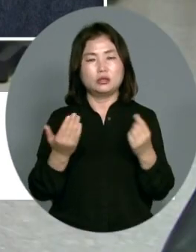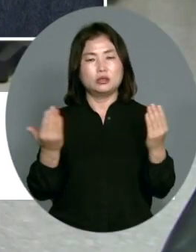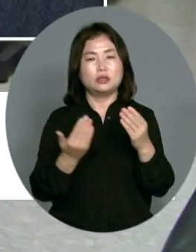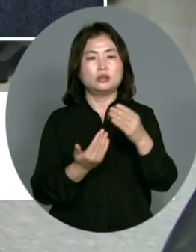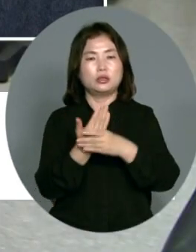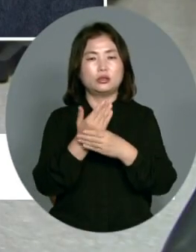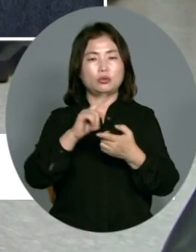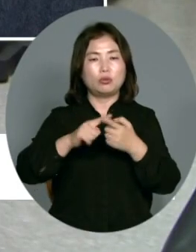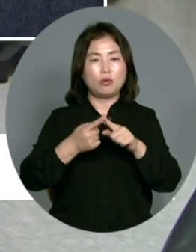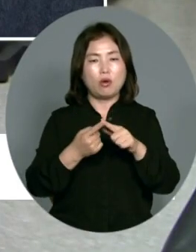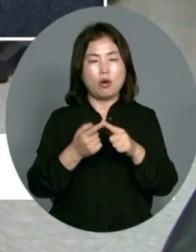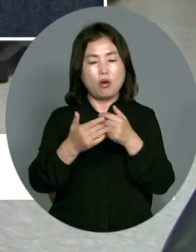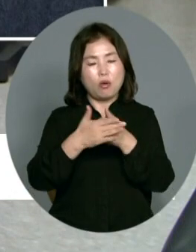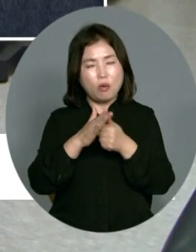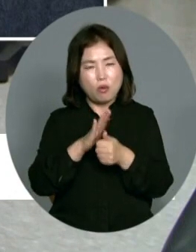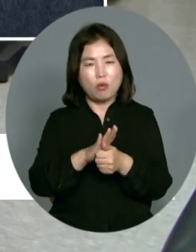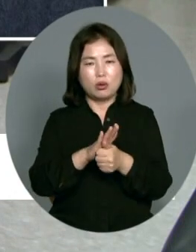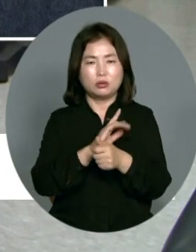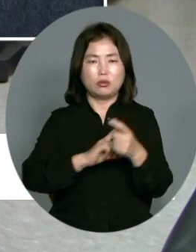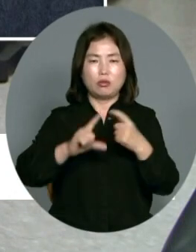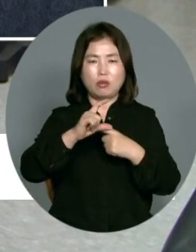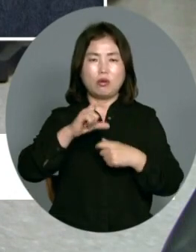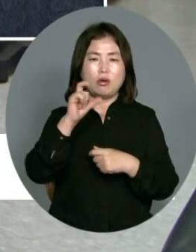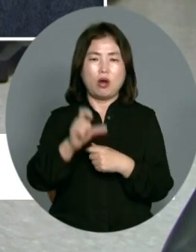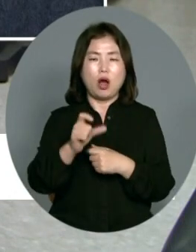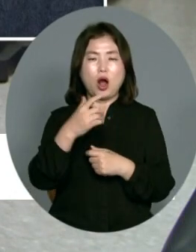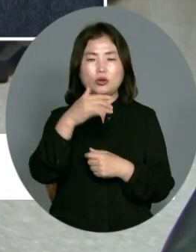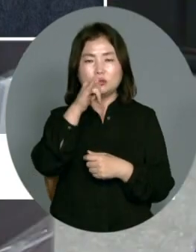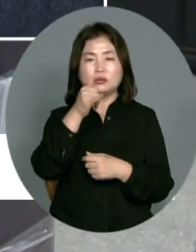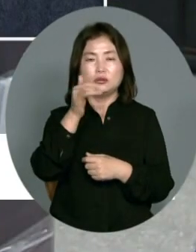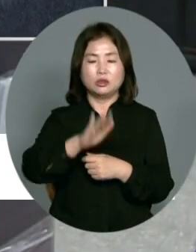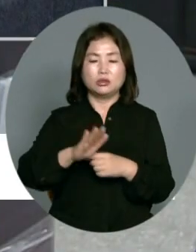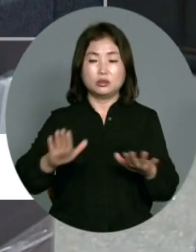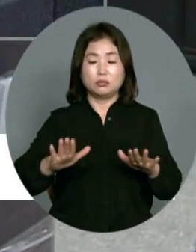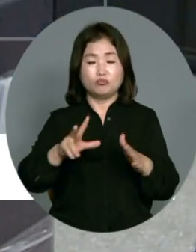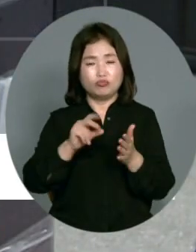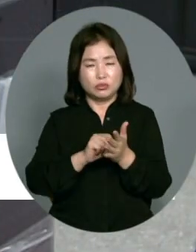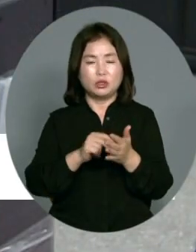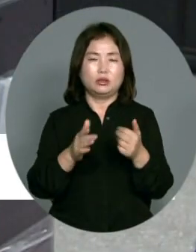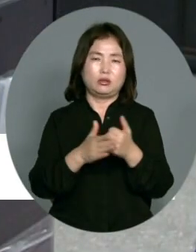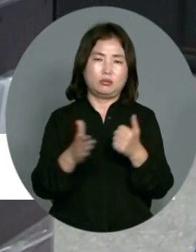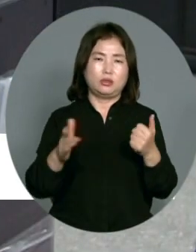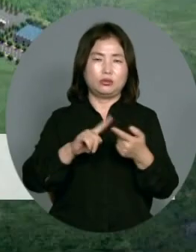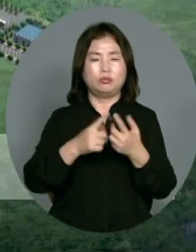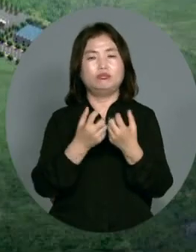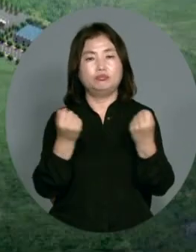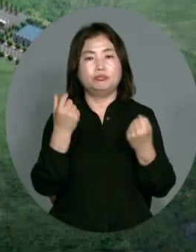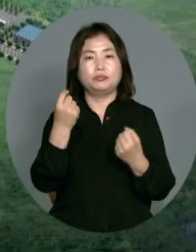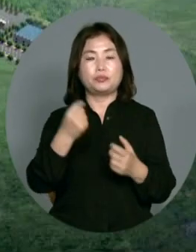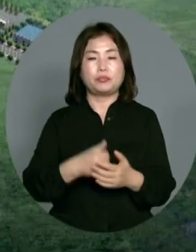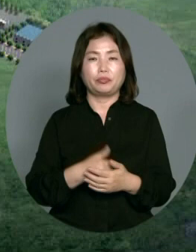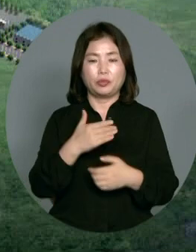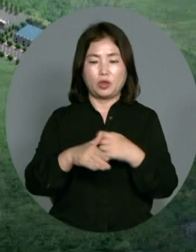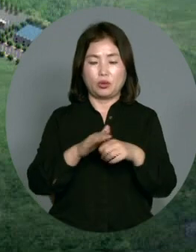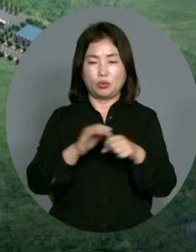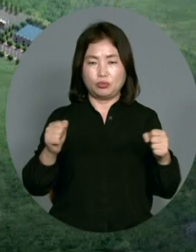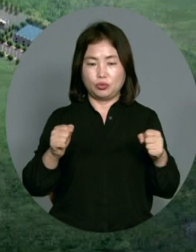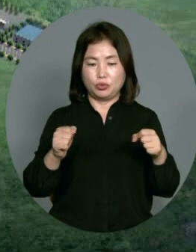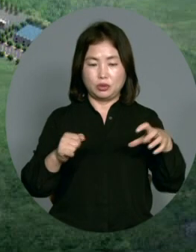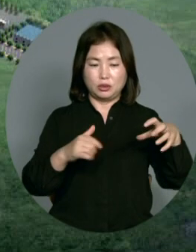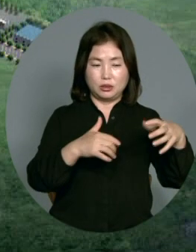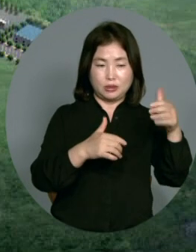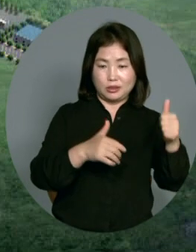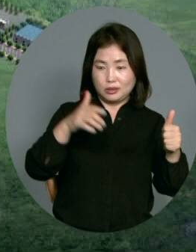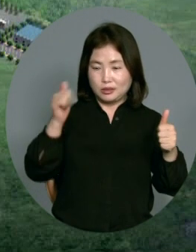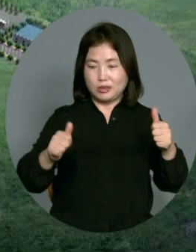상생협력의 요거요거 라든가 이런 것들이 더 강해질 수도 있는데 안장에 문제 때문에 특히 대구와 경북 2 단체